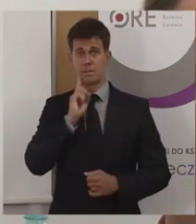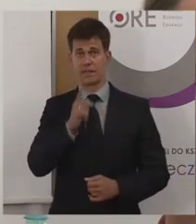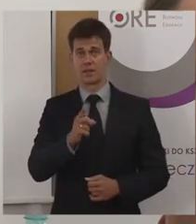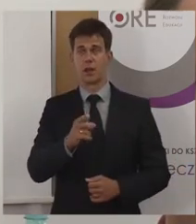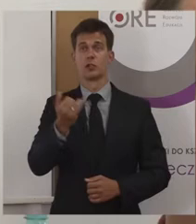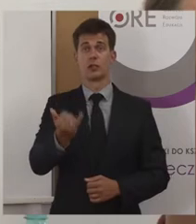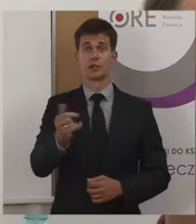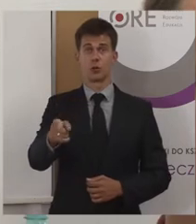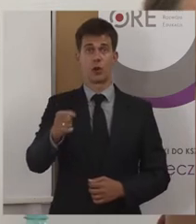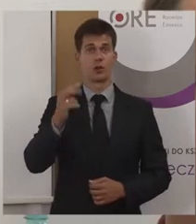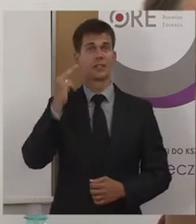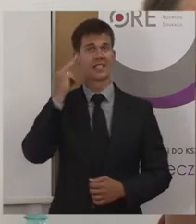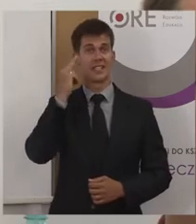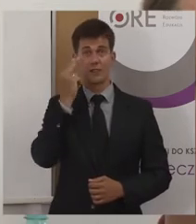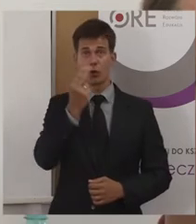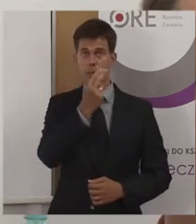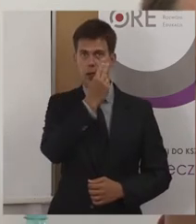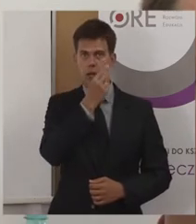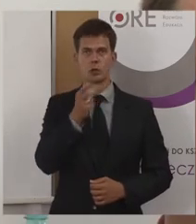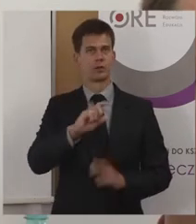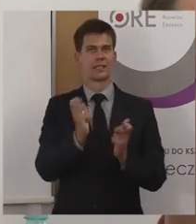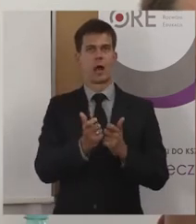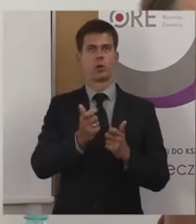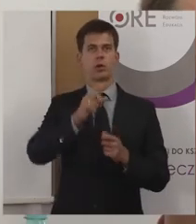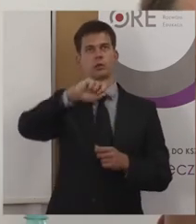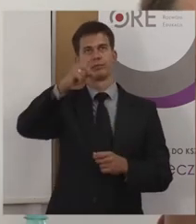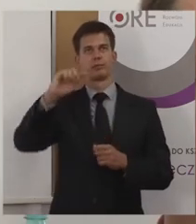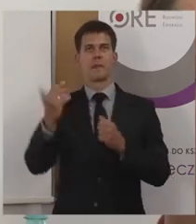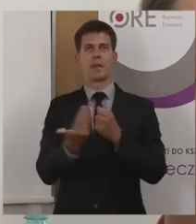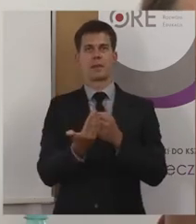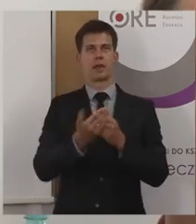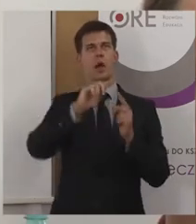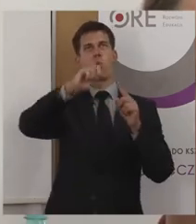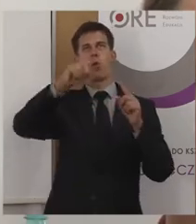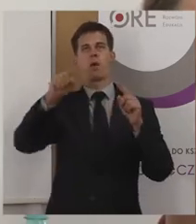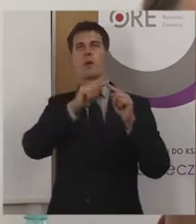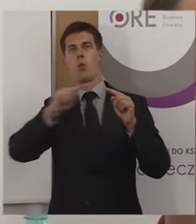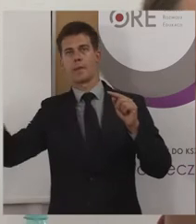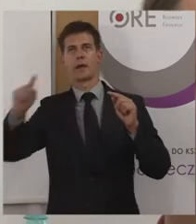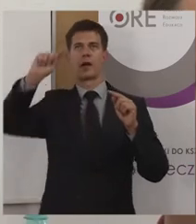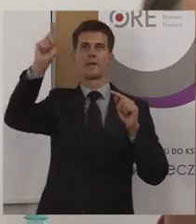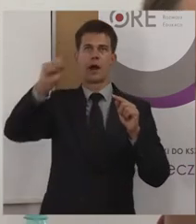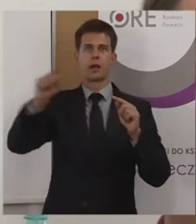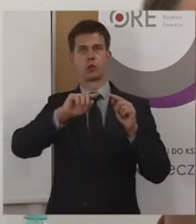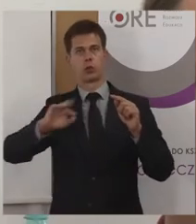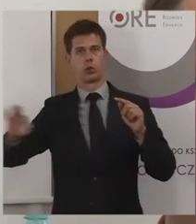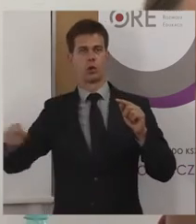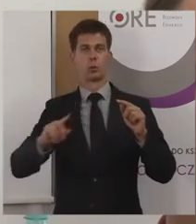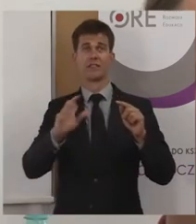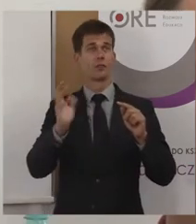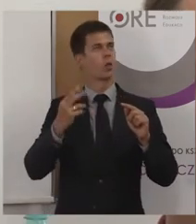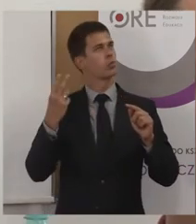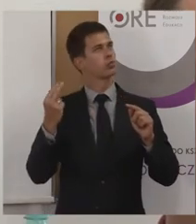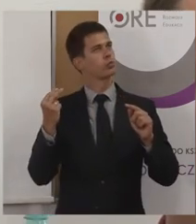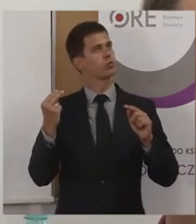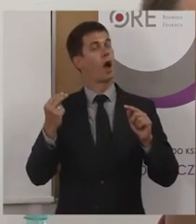geniuszem, takim geniuszem, których w społeczeństwie jest tam 1-2%, żeby ze słuchu się nauczyć matematyki.